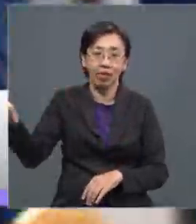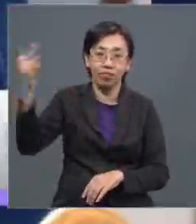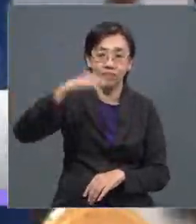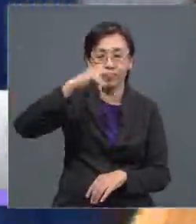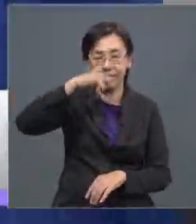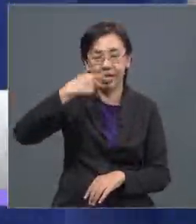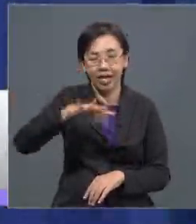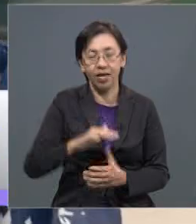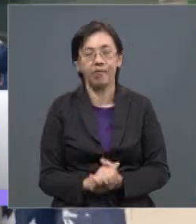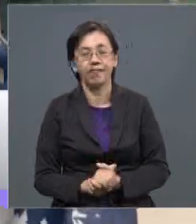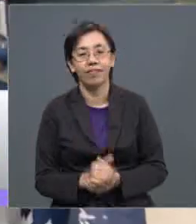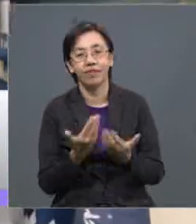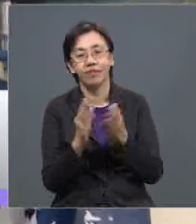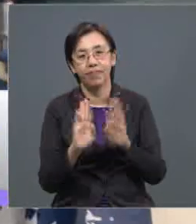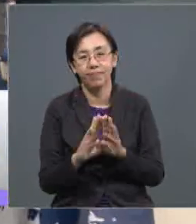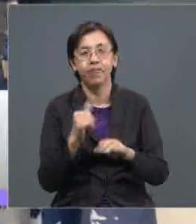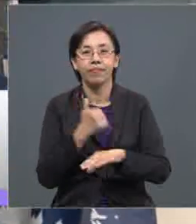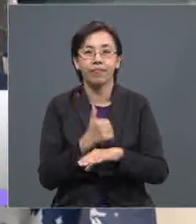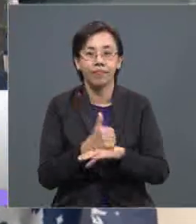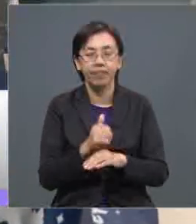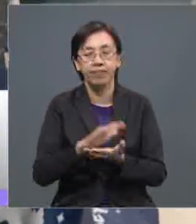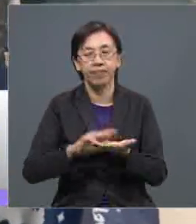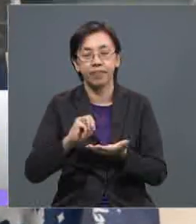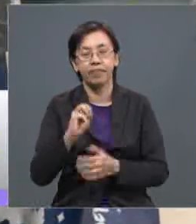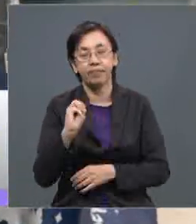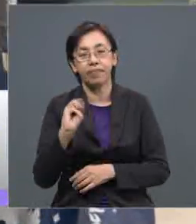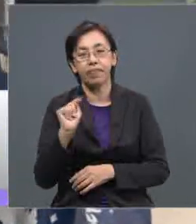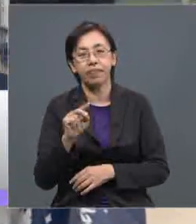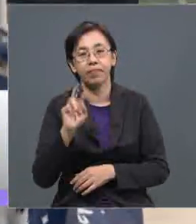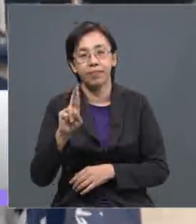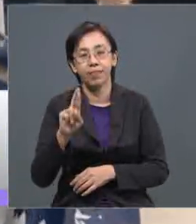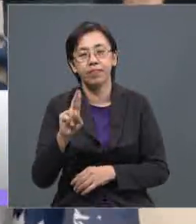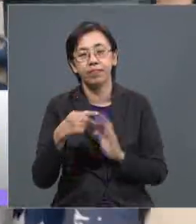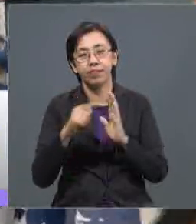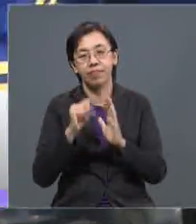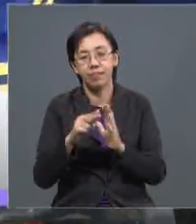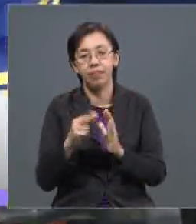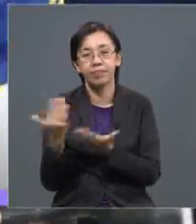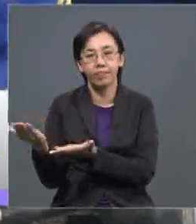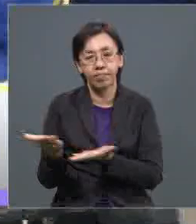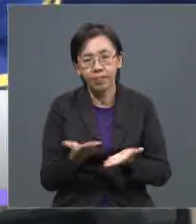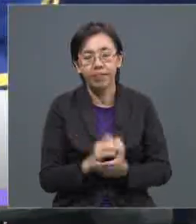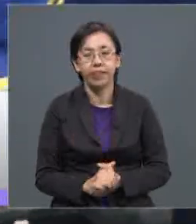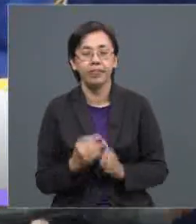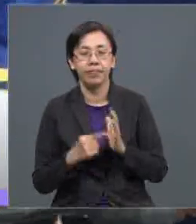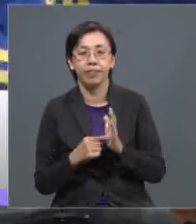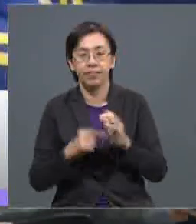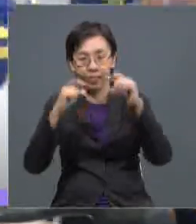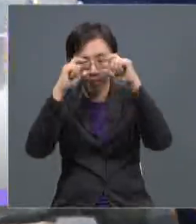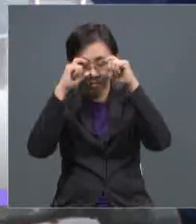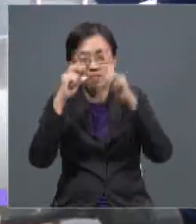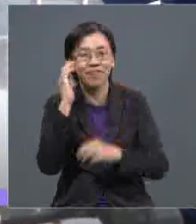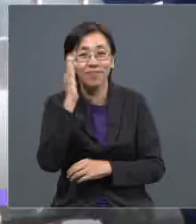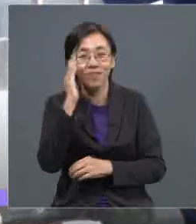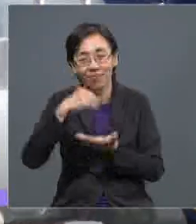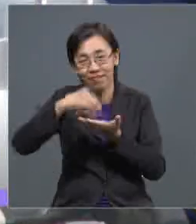นะครับโดยมีครอบครัวและคณะผู้บริหารของมทร.ธัญบุรีมาร่วมต้อนรับอย่างน้องอัธชัยสิงห์ทองซึ่งเป็น